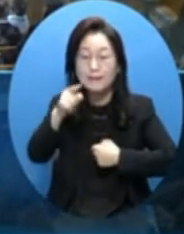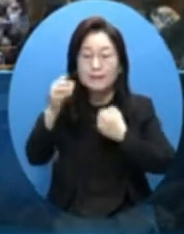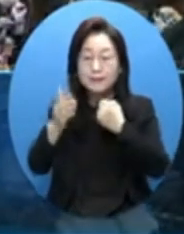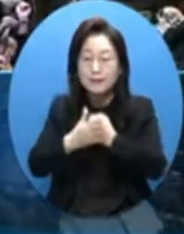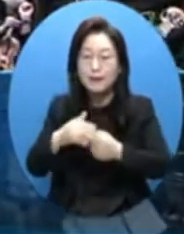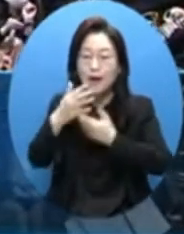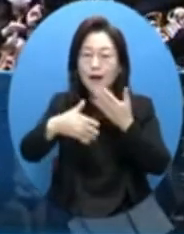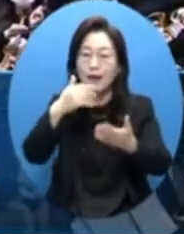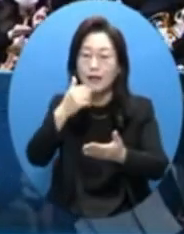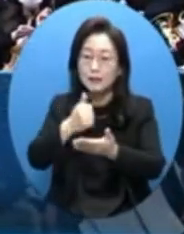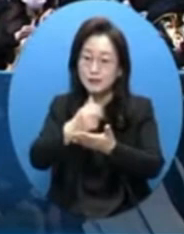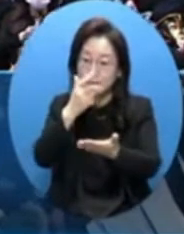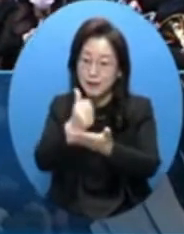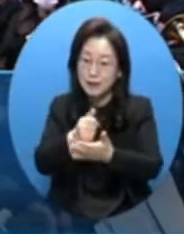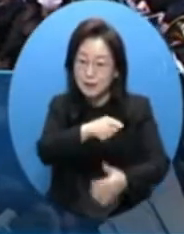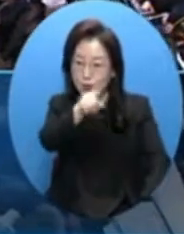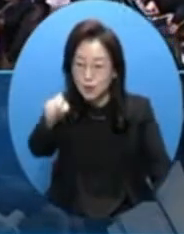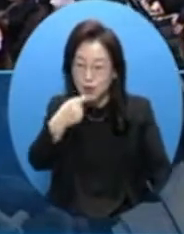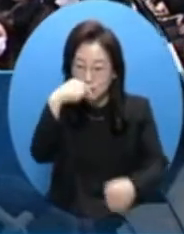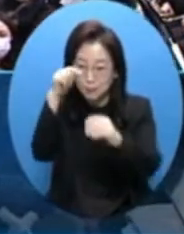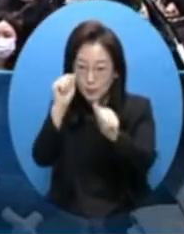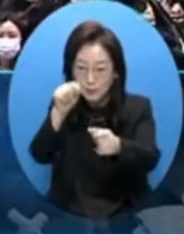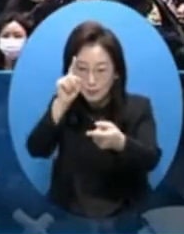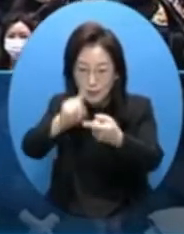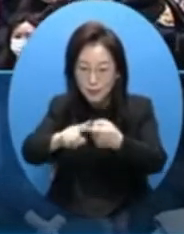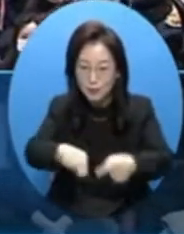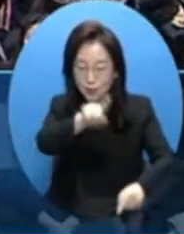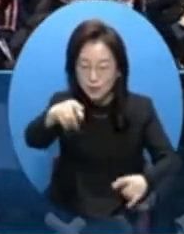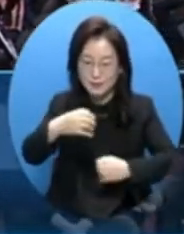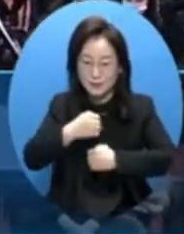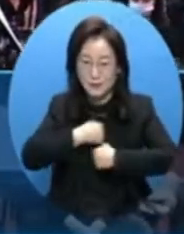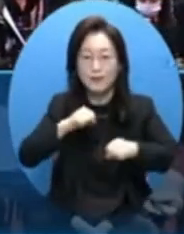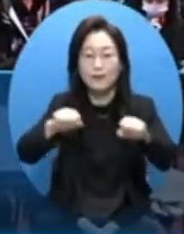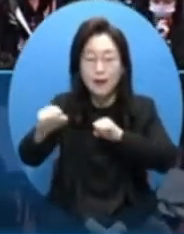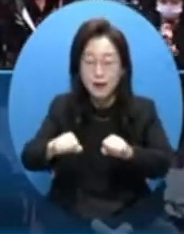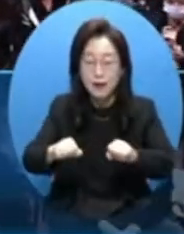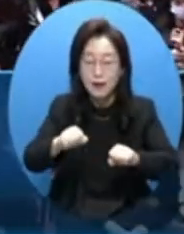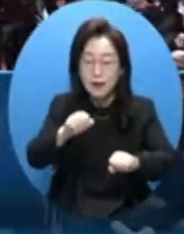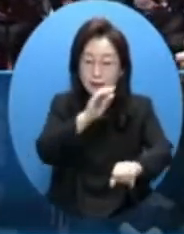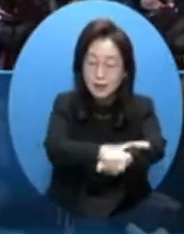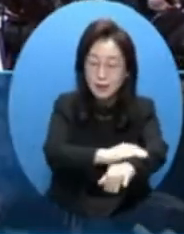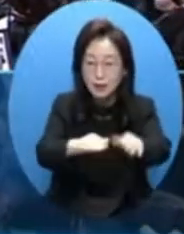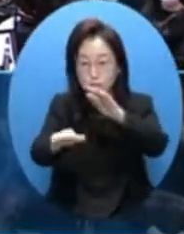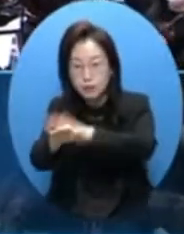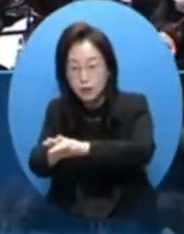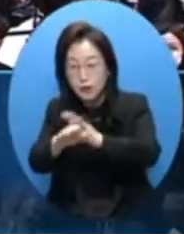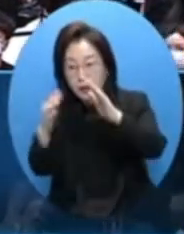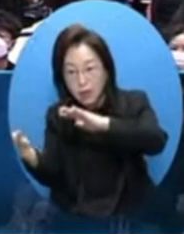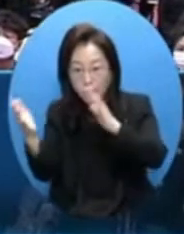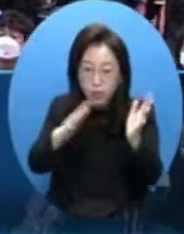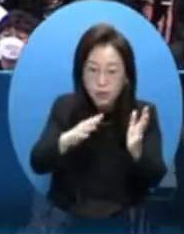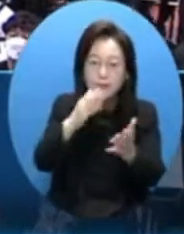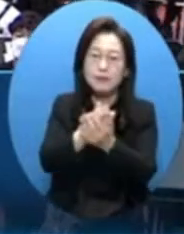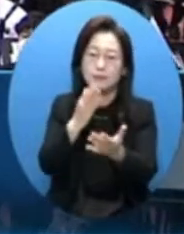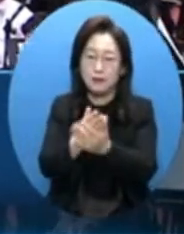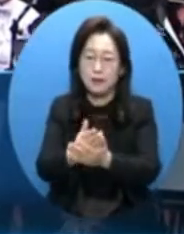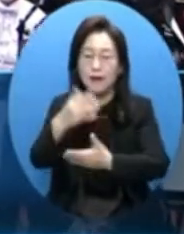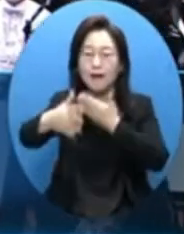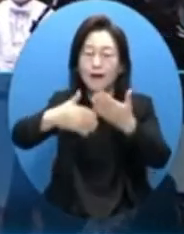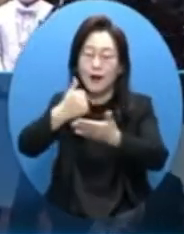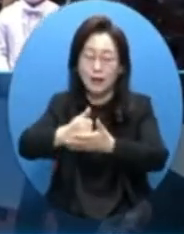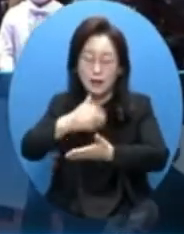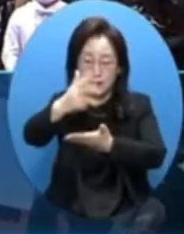너의 하나님께서 너희에게 명령하신 대로 너희는 삼가 행하여 자로나 우로나 치우치지 말고 너희